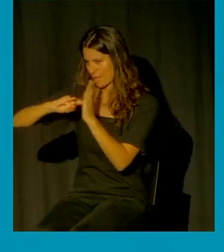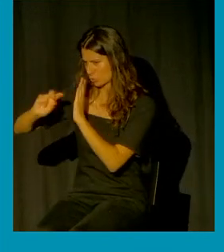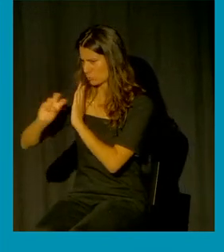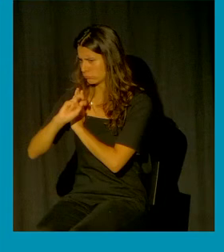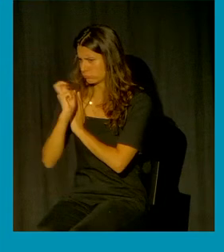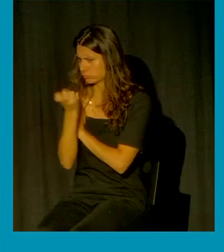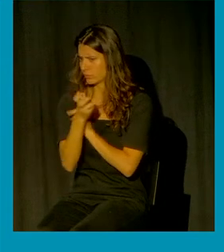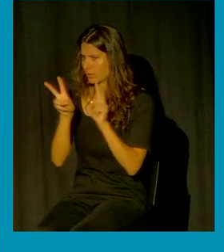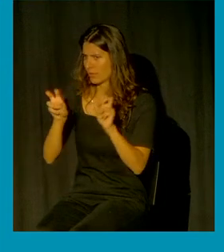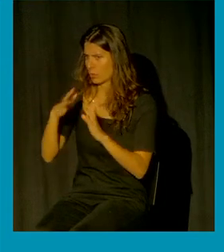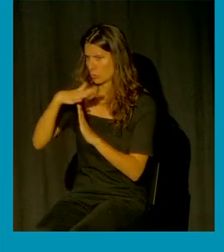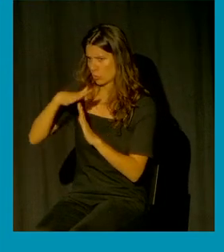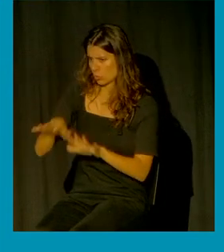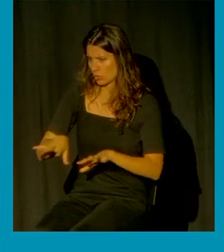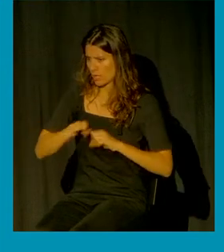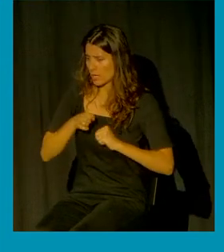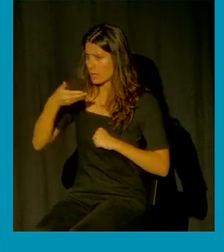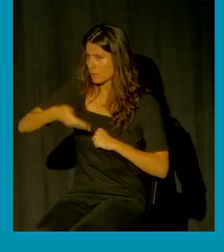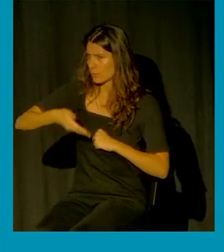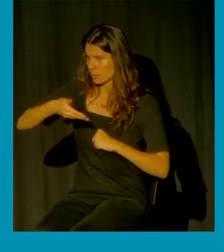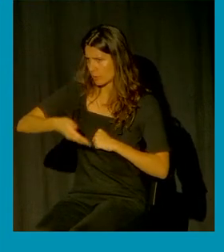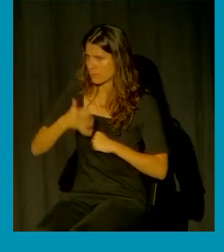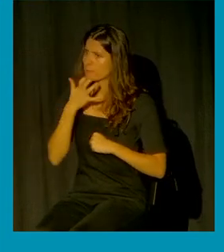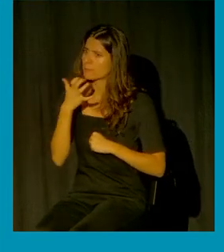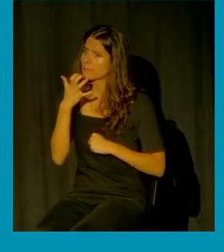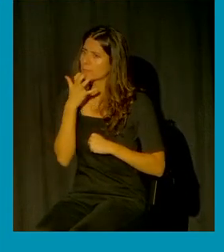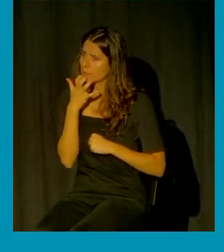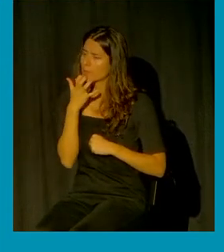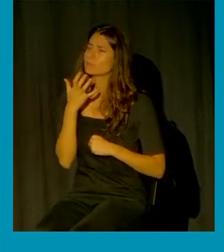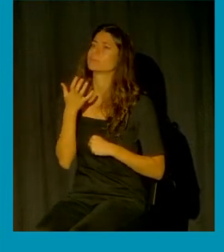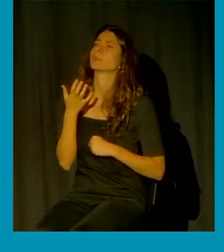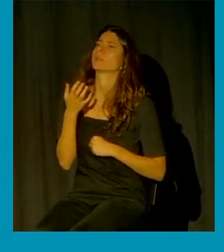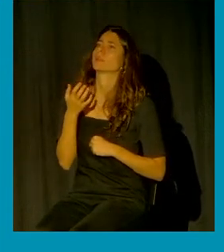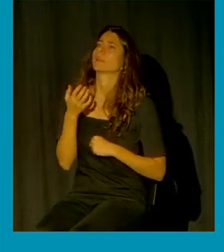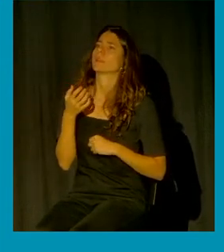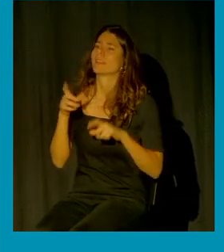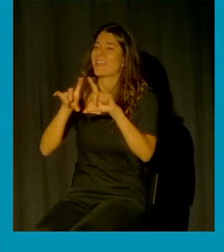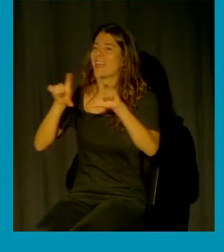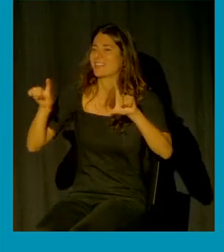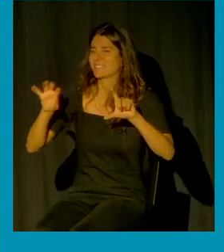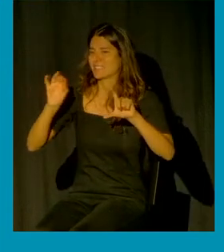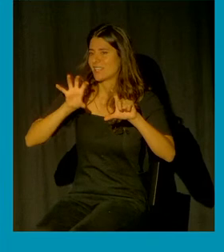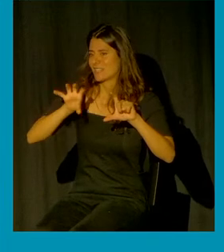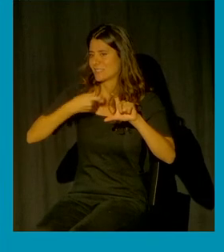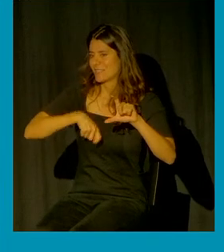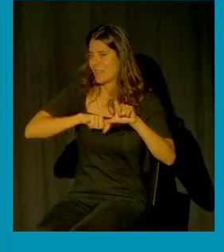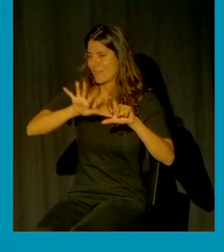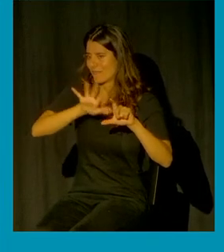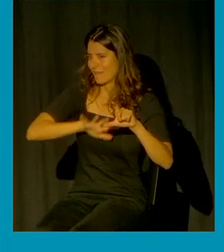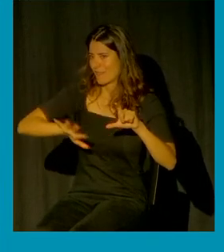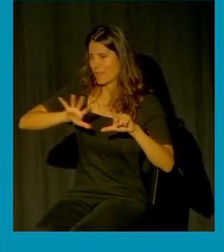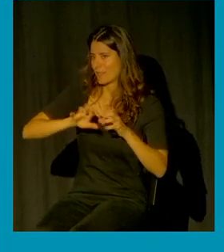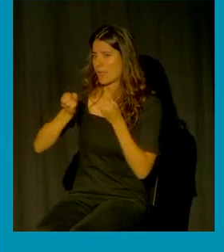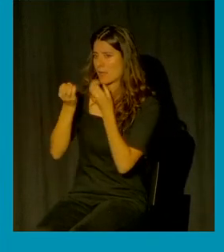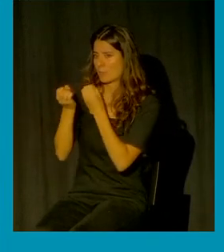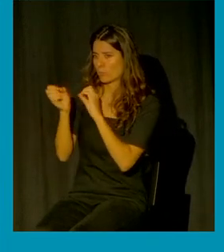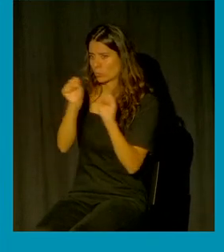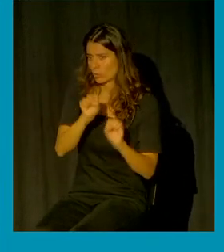importants com el fet d'anomenar l'agència estatal de protecció de dades com a garant dels drets digitals